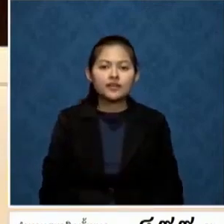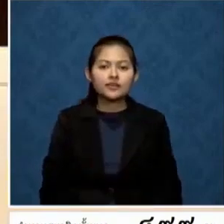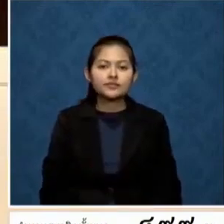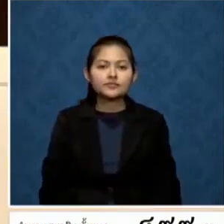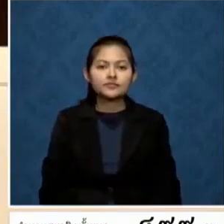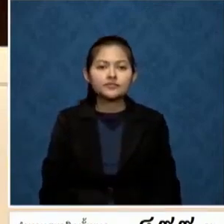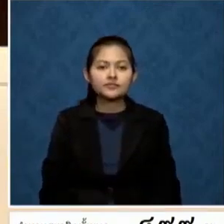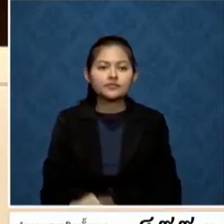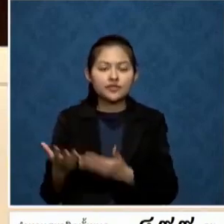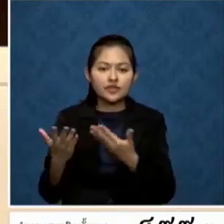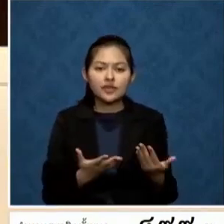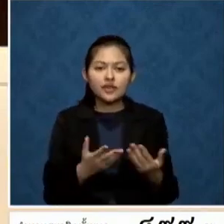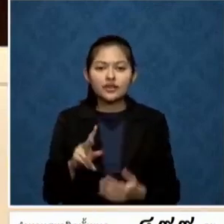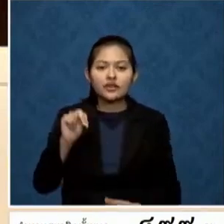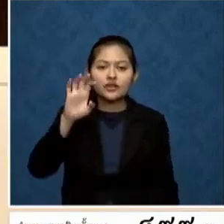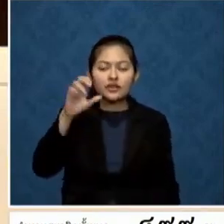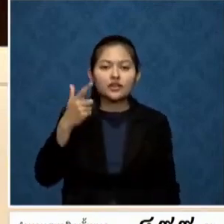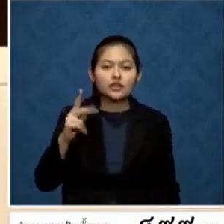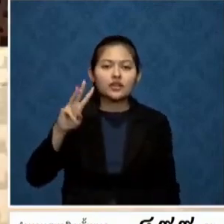ครับเชิญท่านนิคมบุญวิเศษ